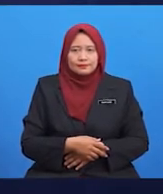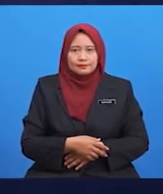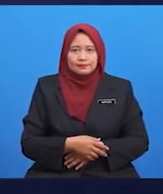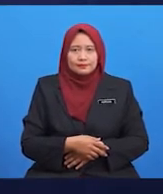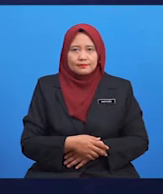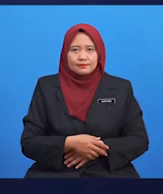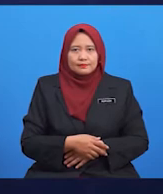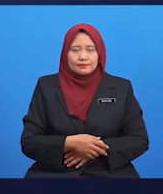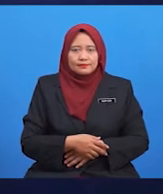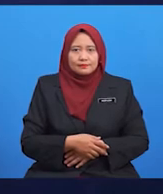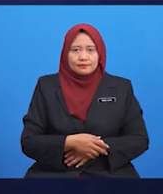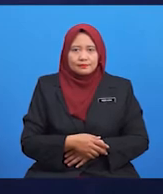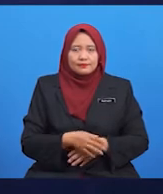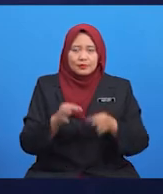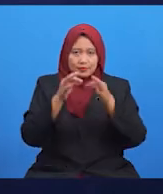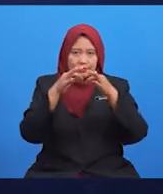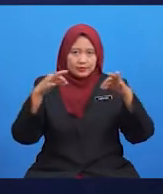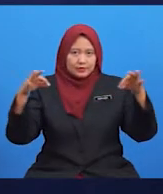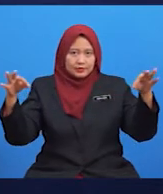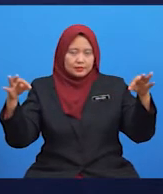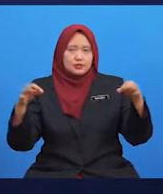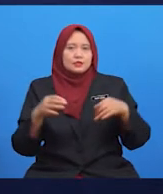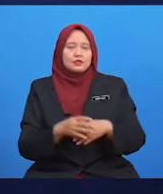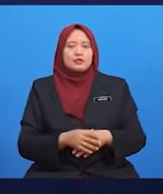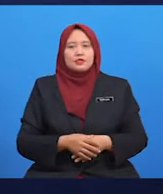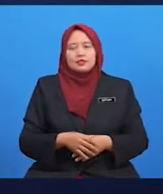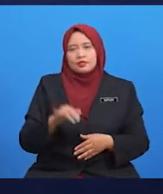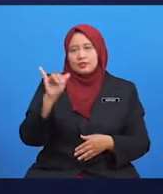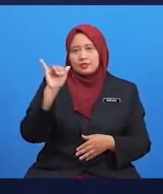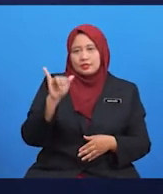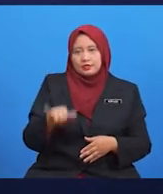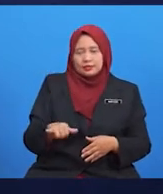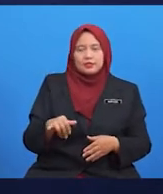Ayat fakta dan huraian yang lengkap adalah seperti berikut.